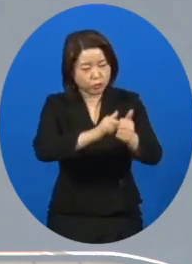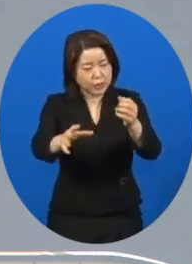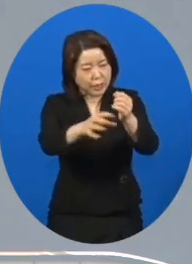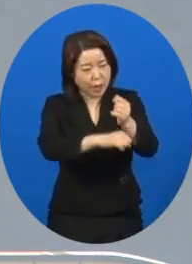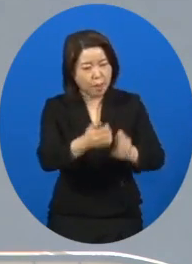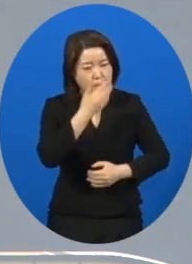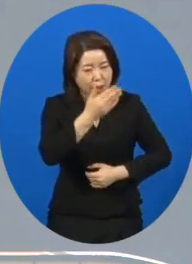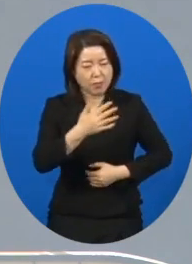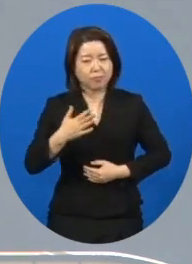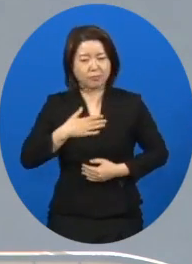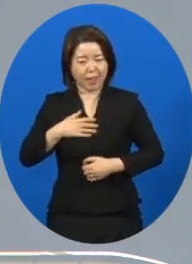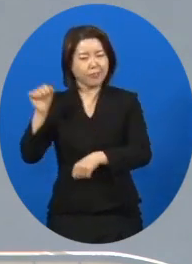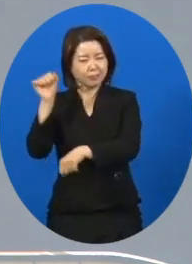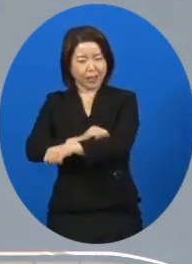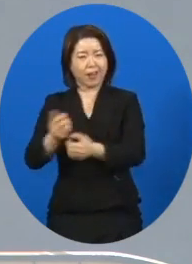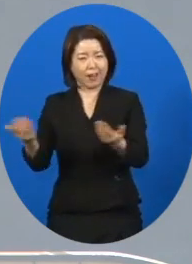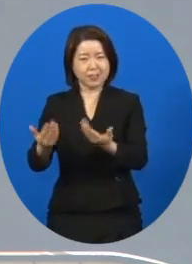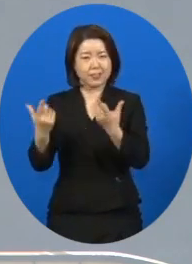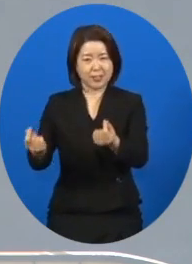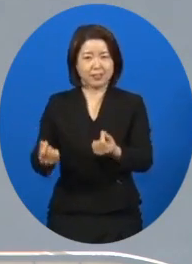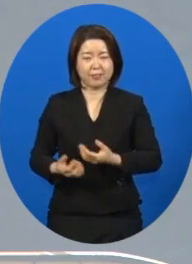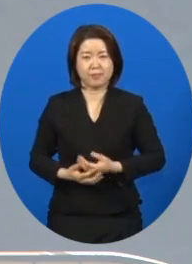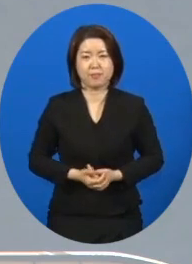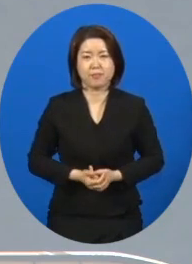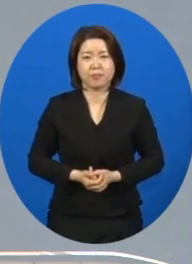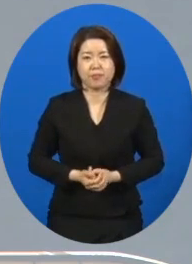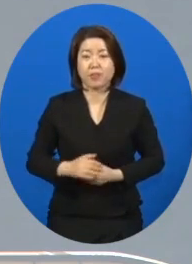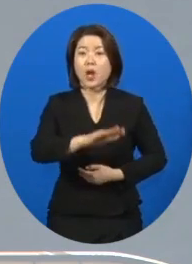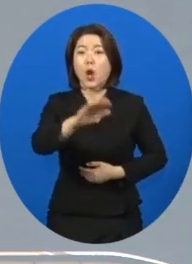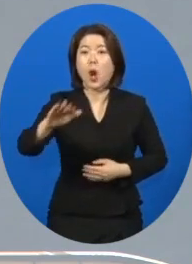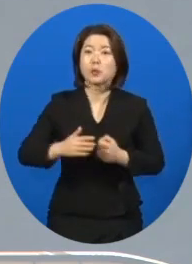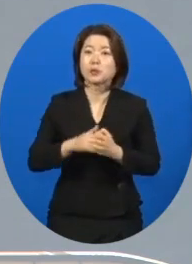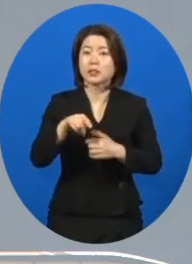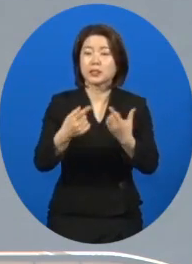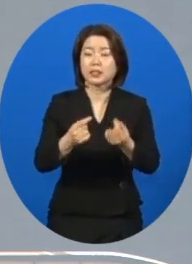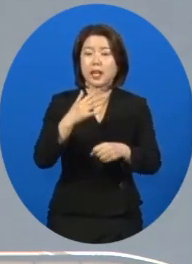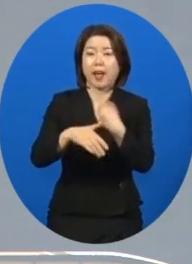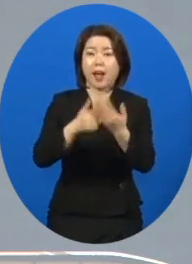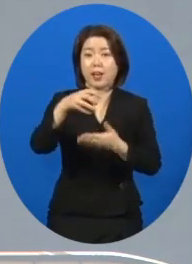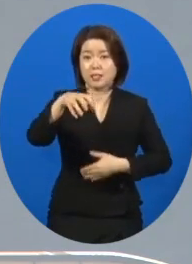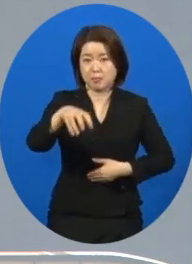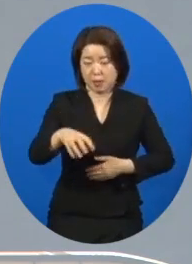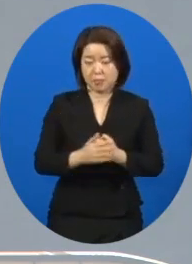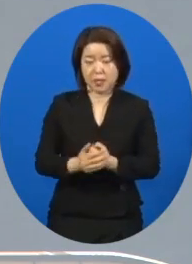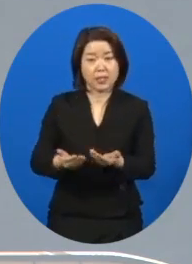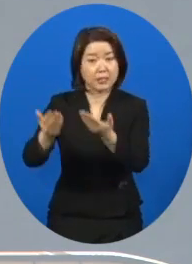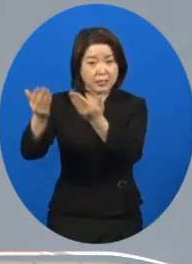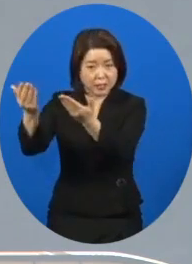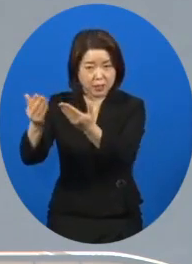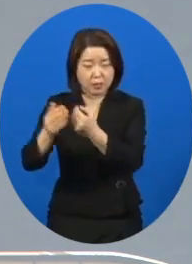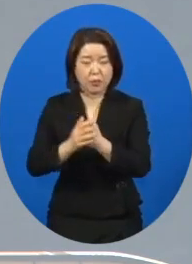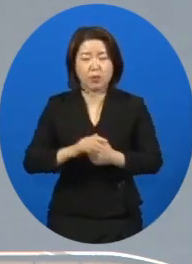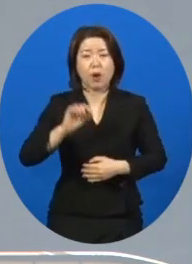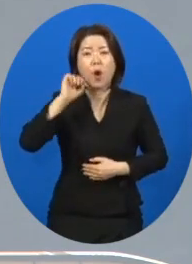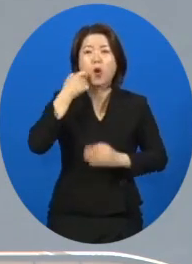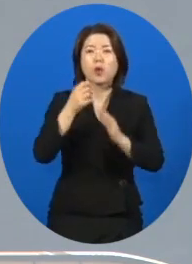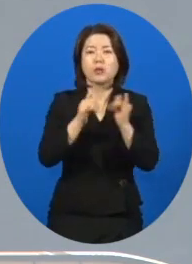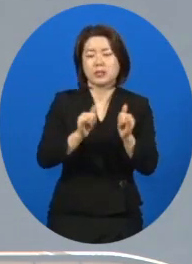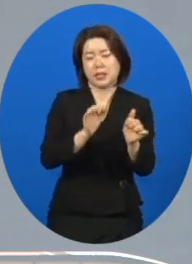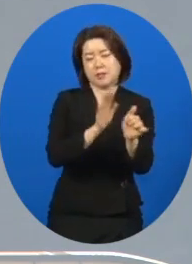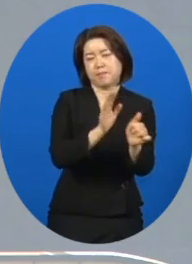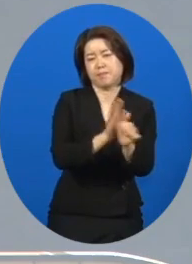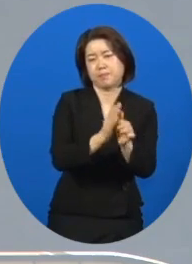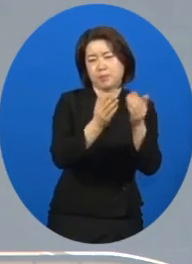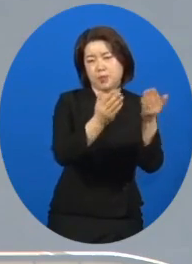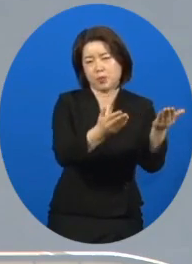거죠. 그러나 우리가 이렇게 하나님 앞에 드리고 어려운 사람을 도와서